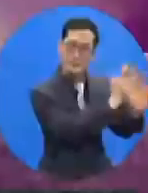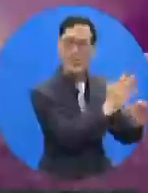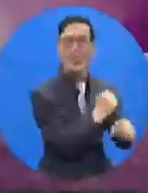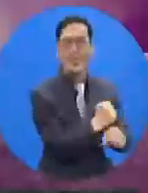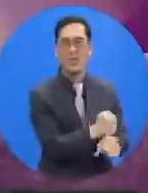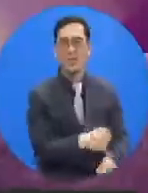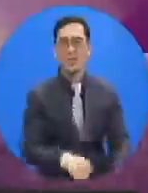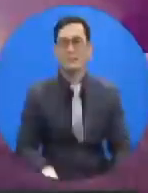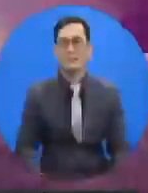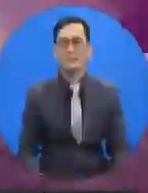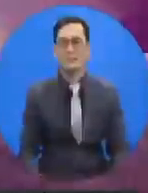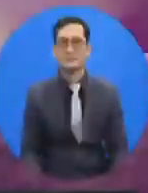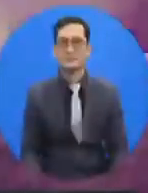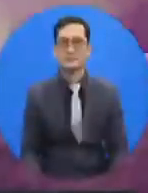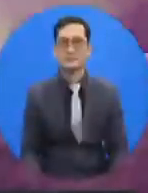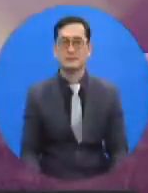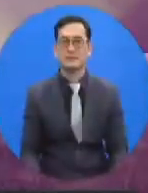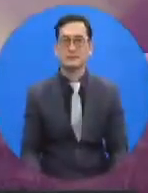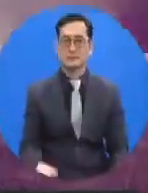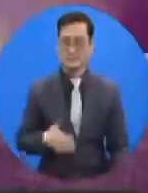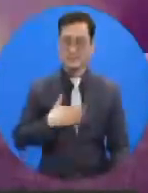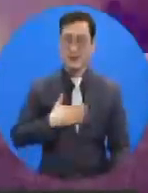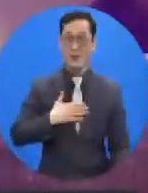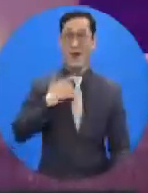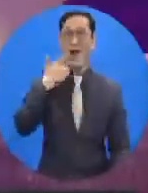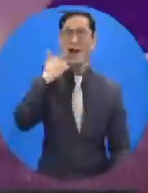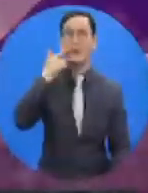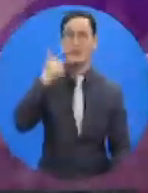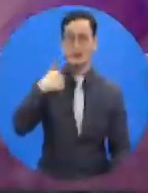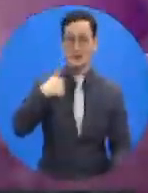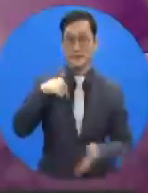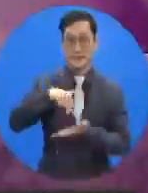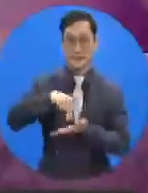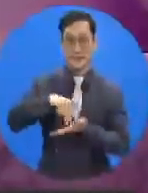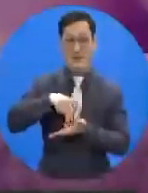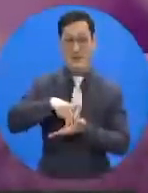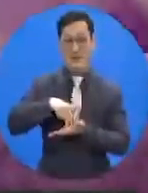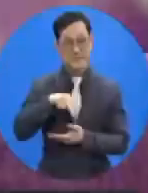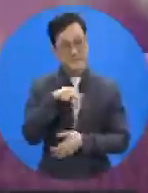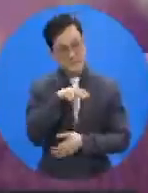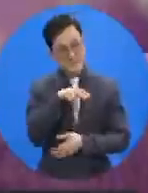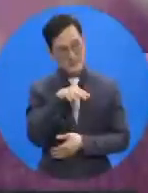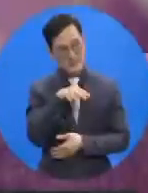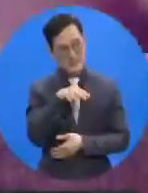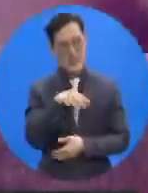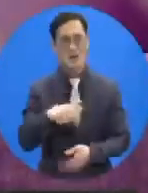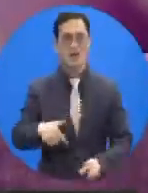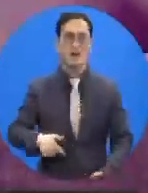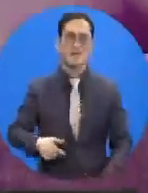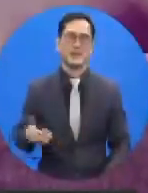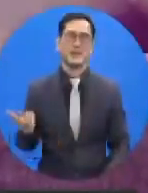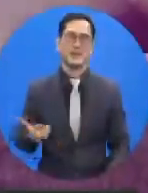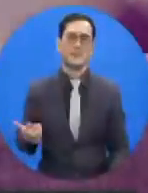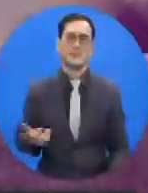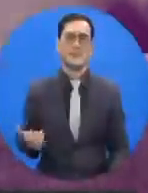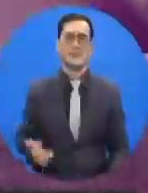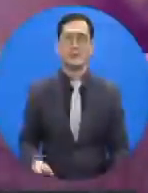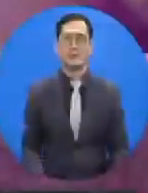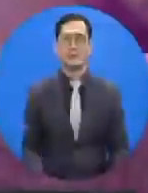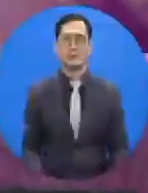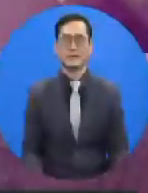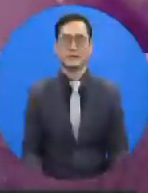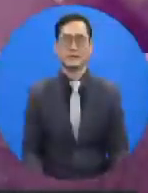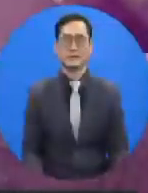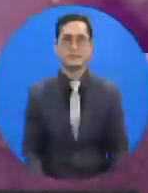저도 이 한 가정의 가장 아버지가 되어보니까 이런 사연들 볼 때마다 아, 너무 가슴이 아파요. 눈물이 나죠.